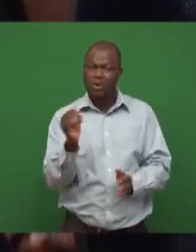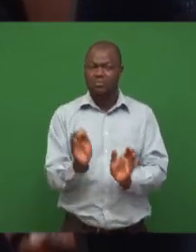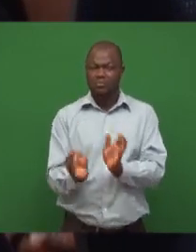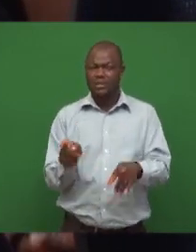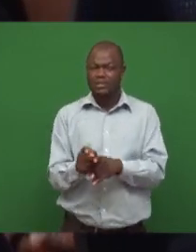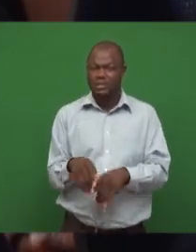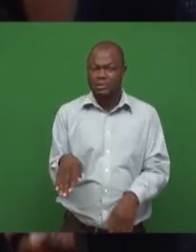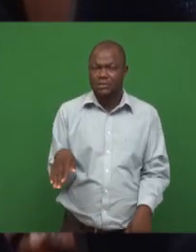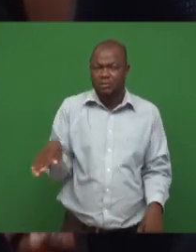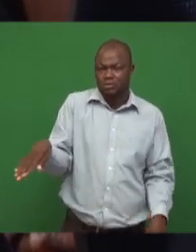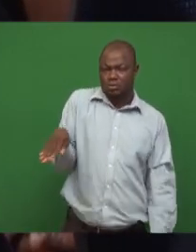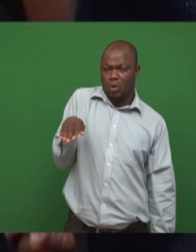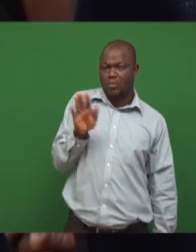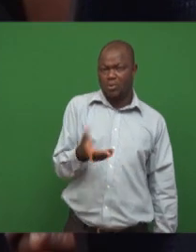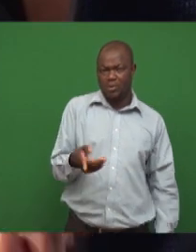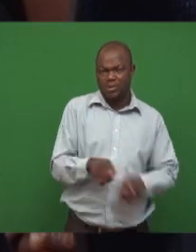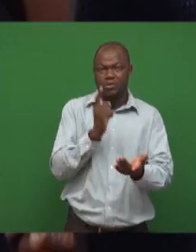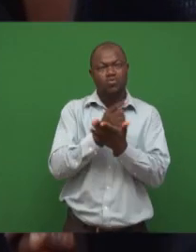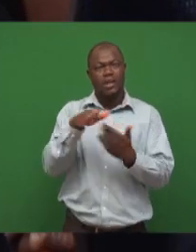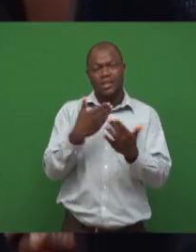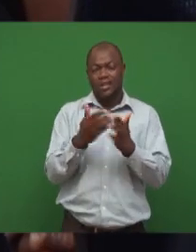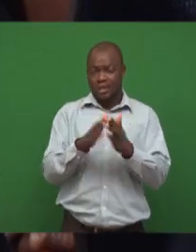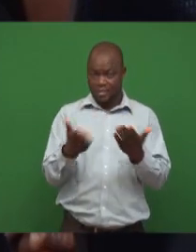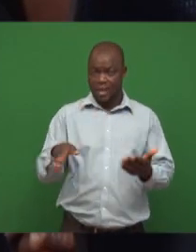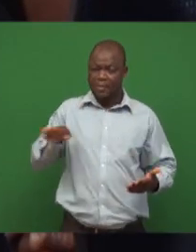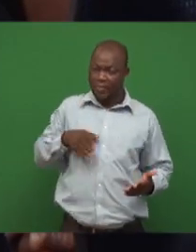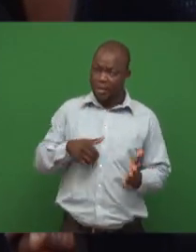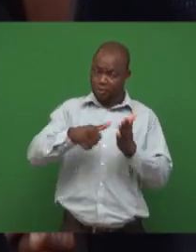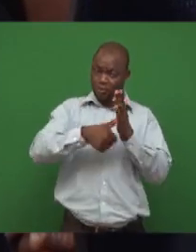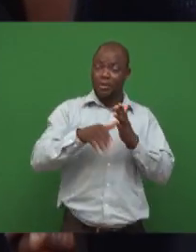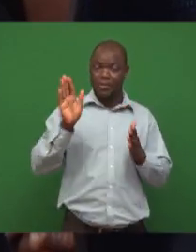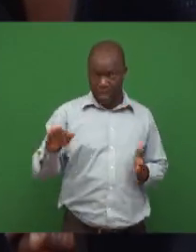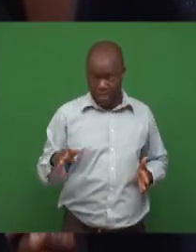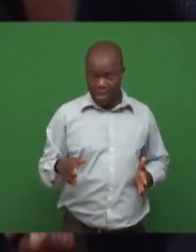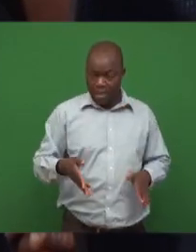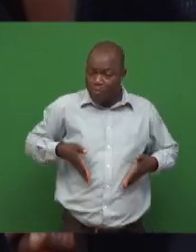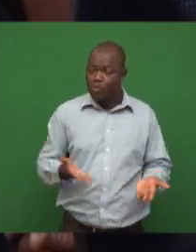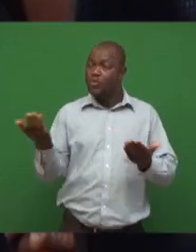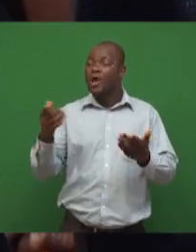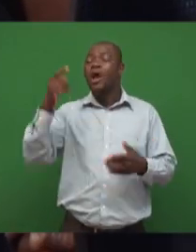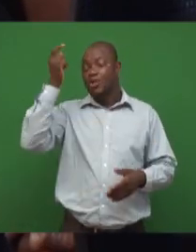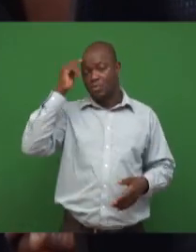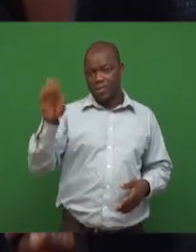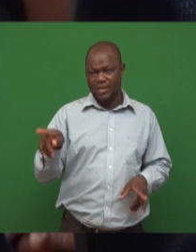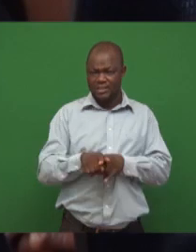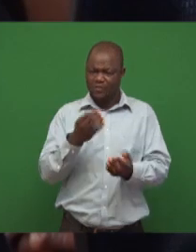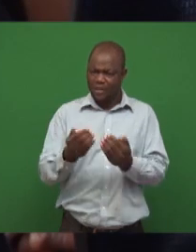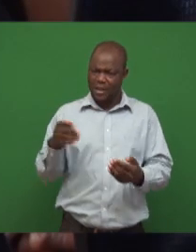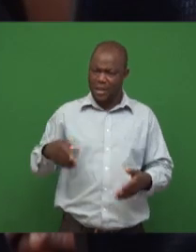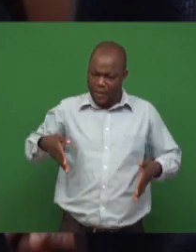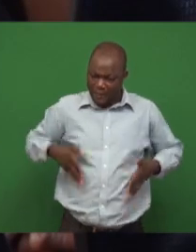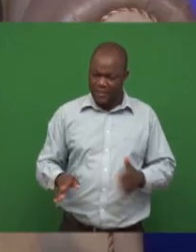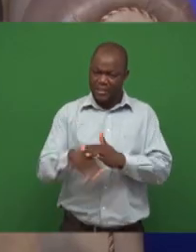vakaita stroke havachakwanisa kana kuita chimwe chinhu asi chitupa chamai chiripo kwaakazvarirwa mwana kunozikanwa anoita sei kuti aonewo